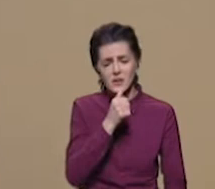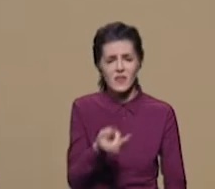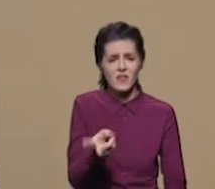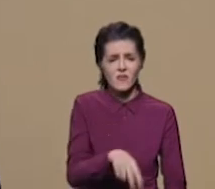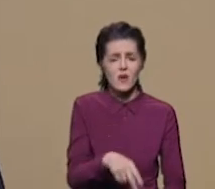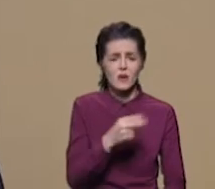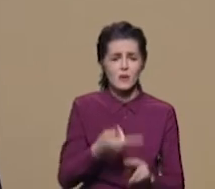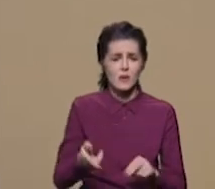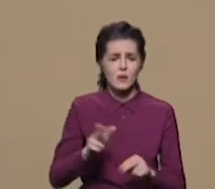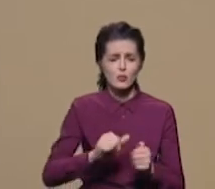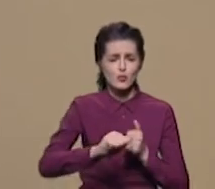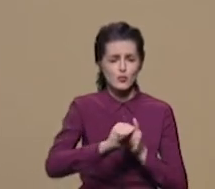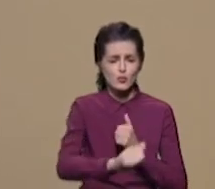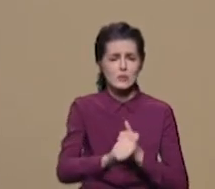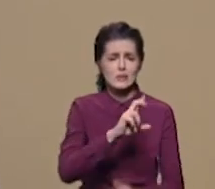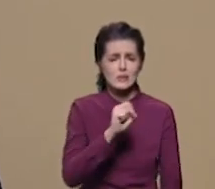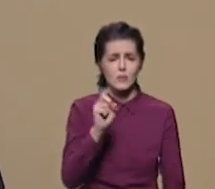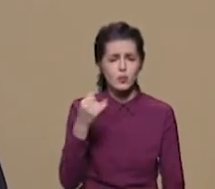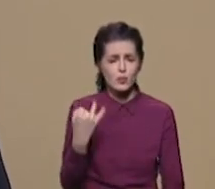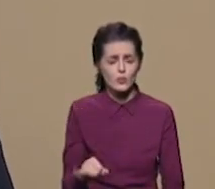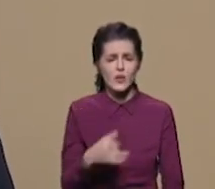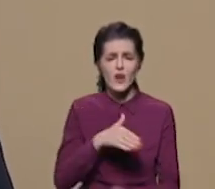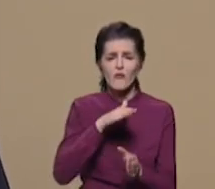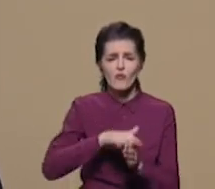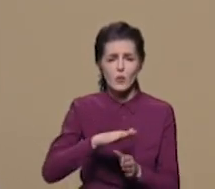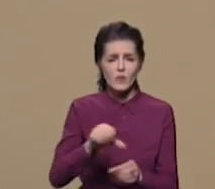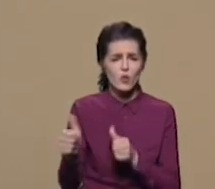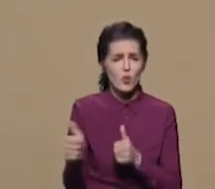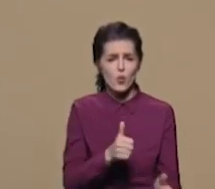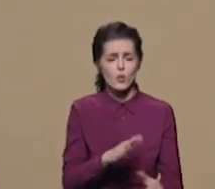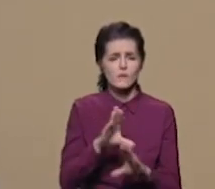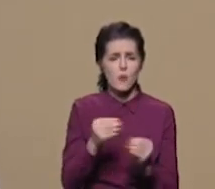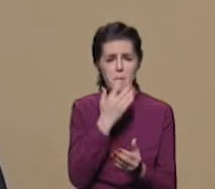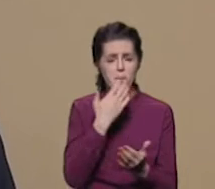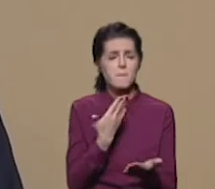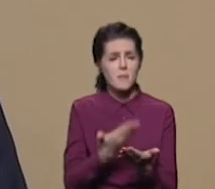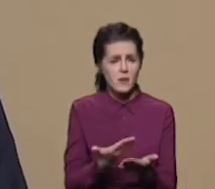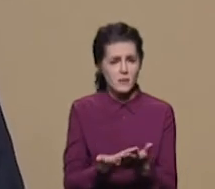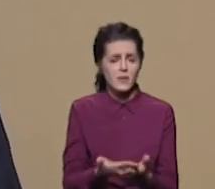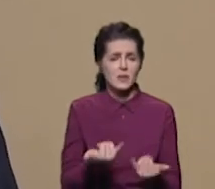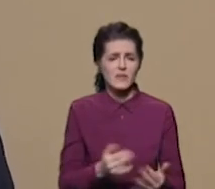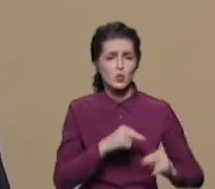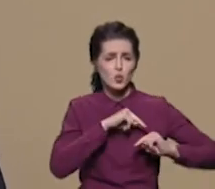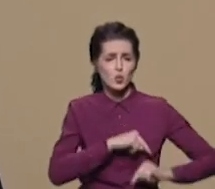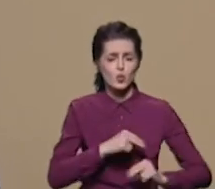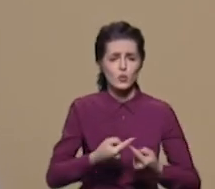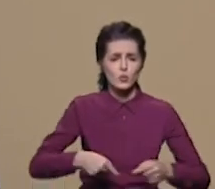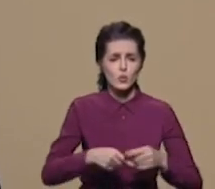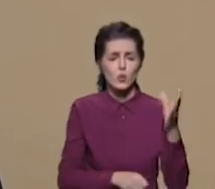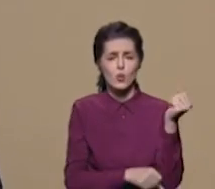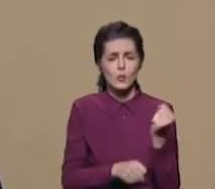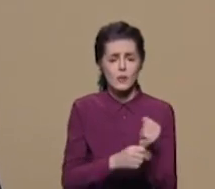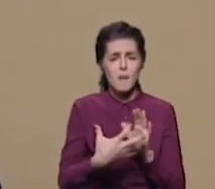очистными забоями. Мы выполнили хорошо производственные показатели. Благодаря этому трудовой коллектив